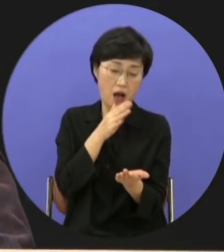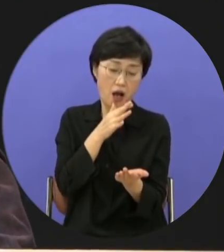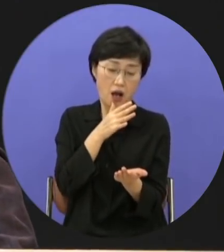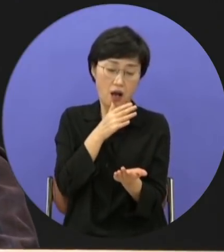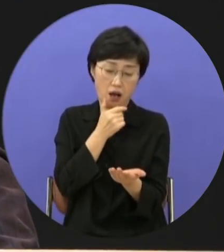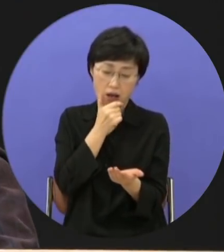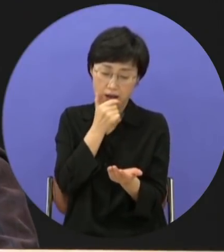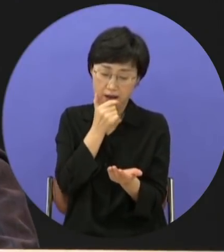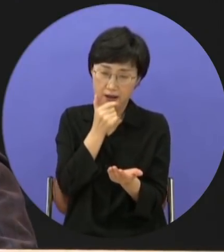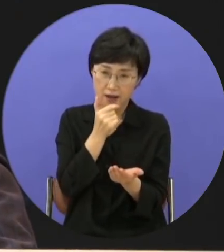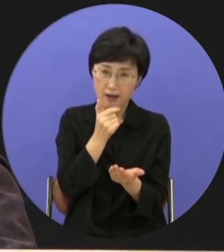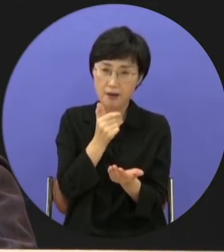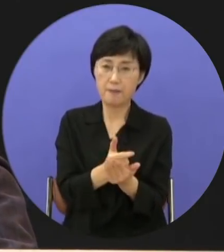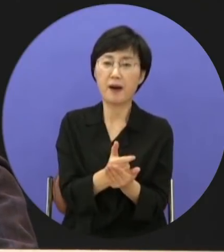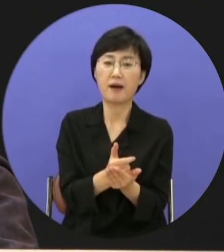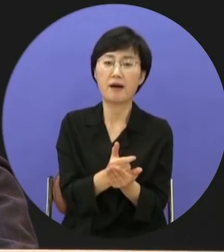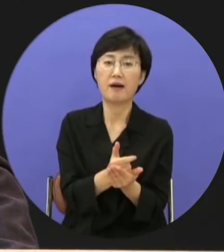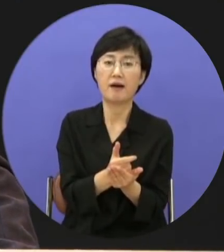to arise. 그러니까 부모들도 어?